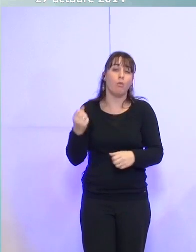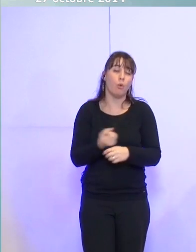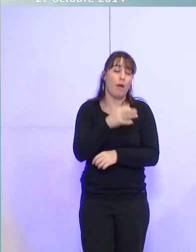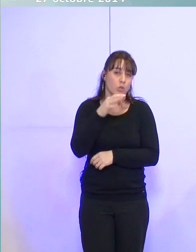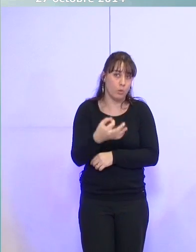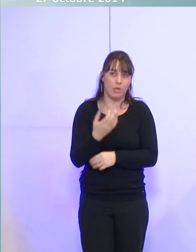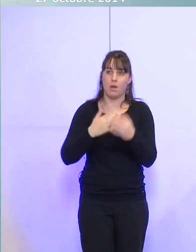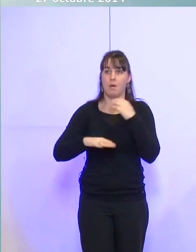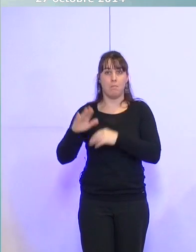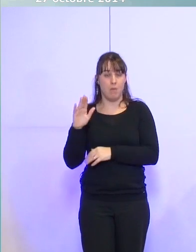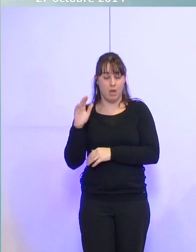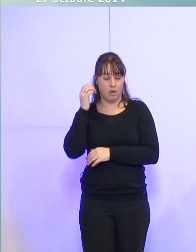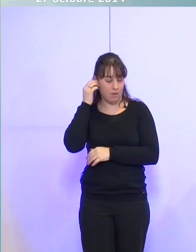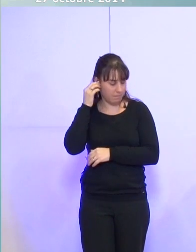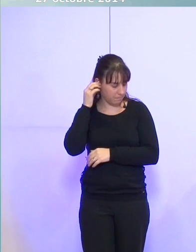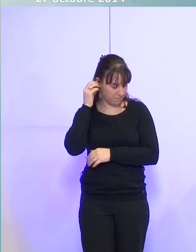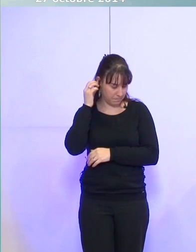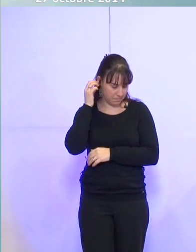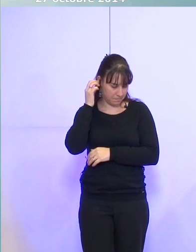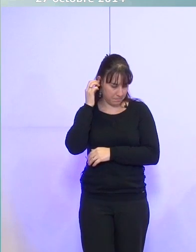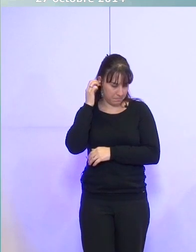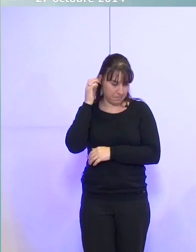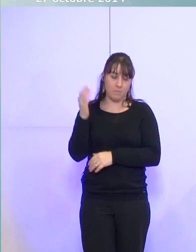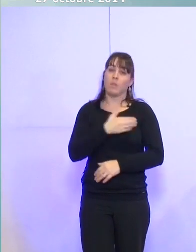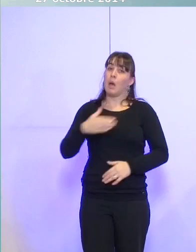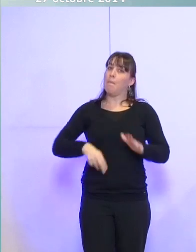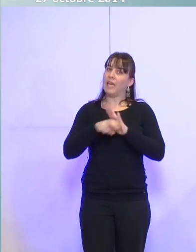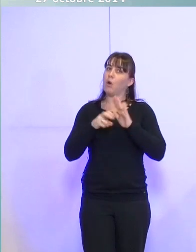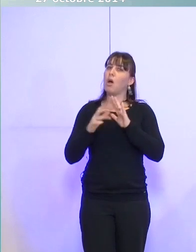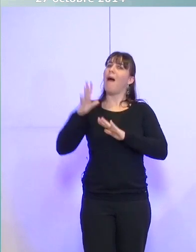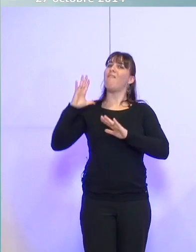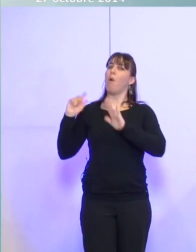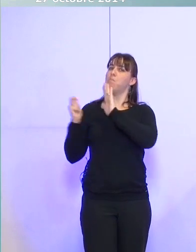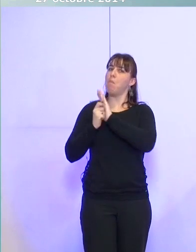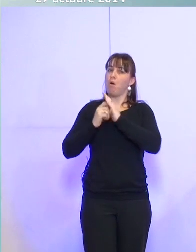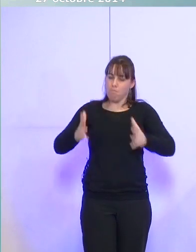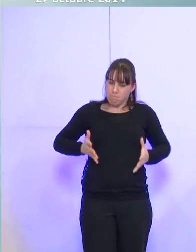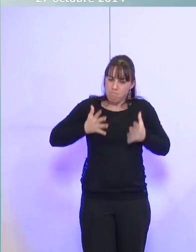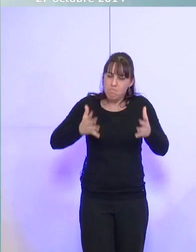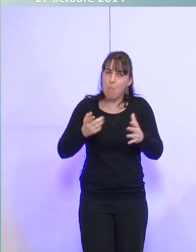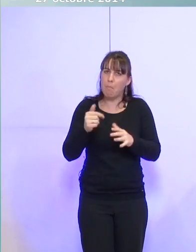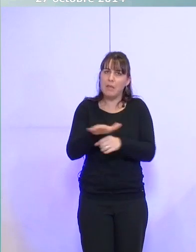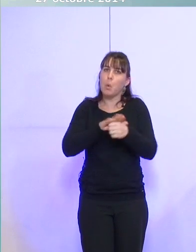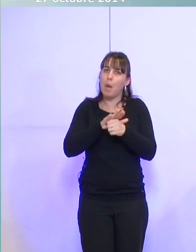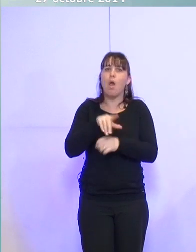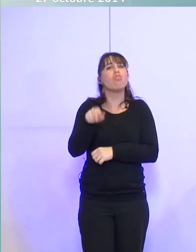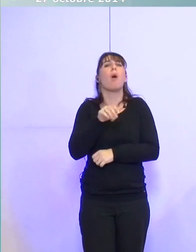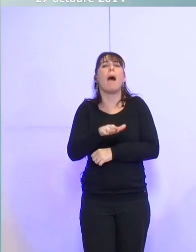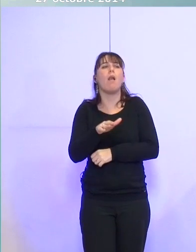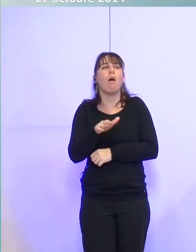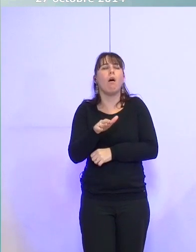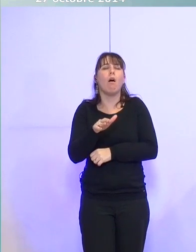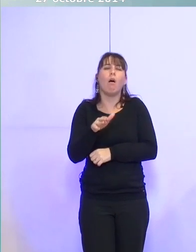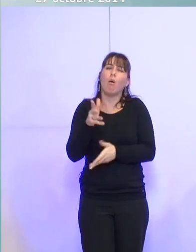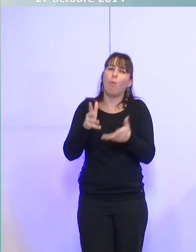ont été supportés exclusivement ou quasiment exclusivement par la ville de Grenoble en son temps. C'était normal, quoique, là